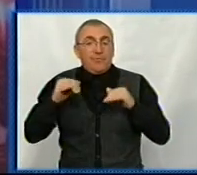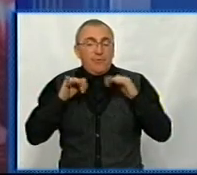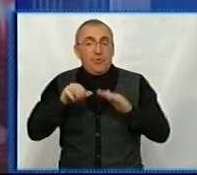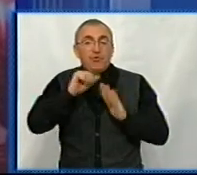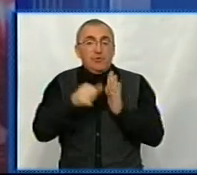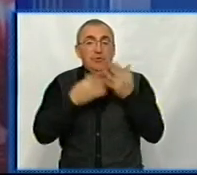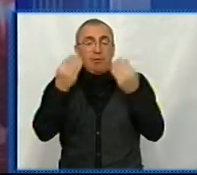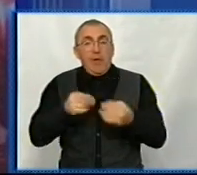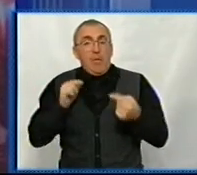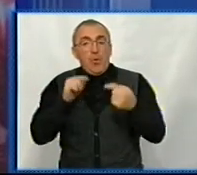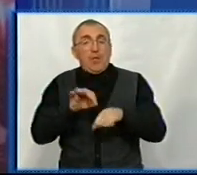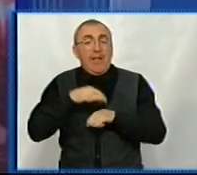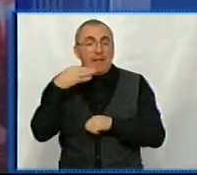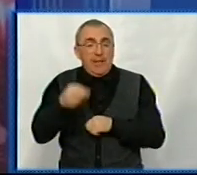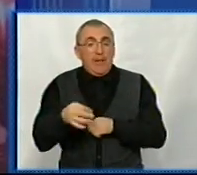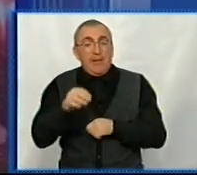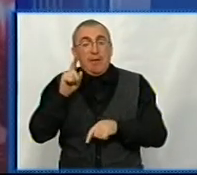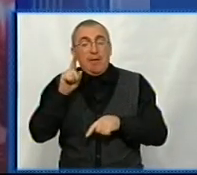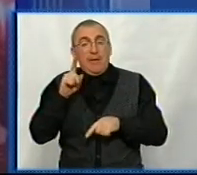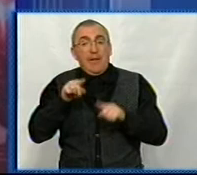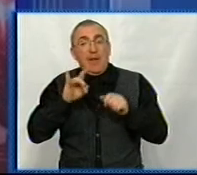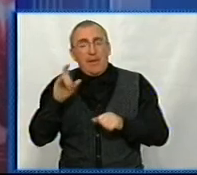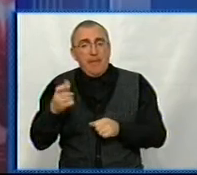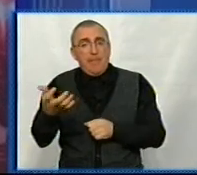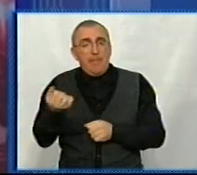«16 днів проти насильства». Дитина бере з